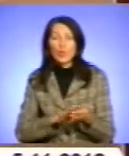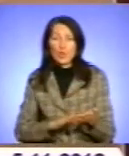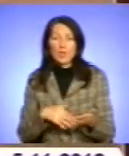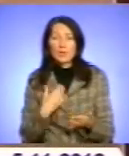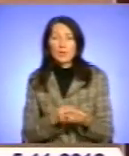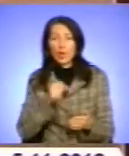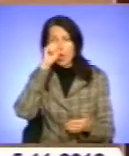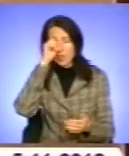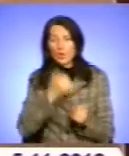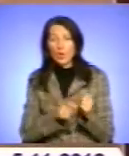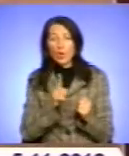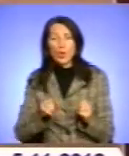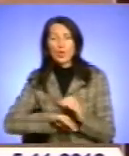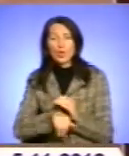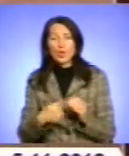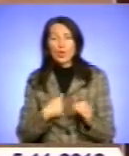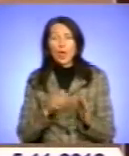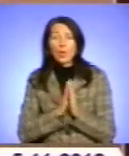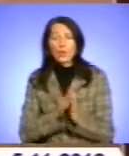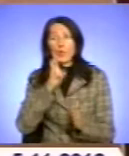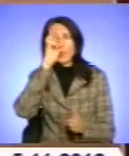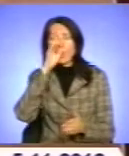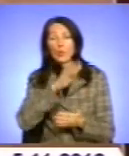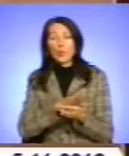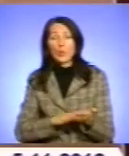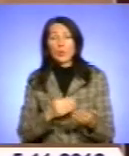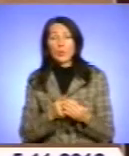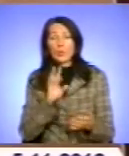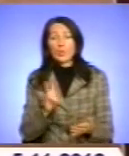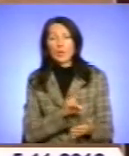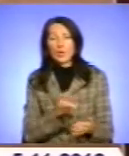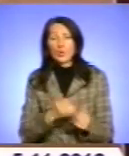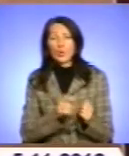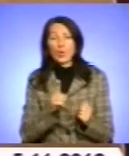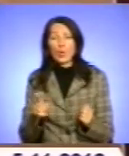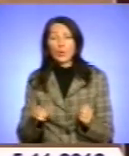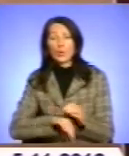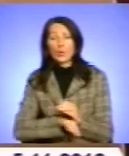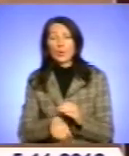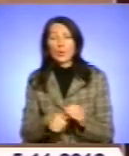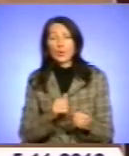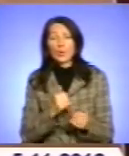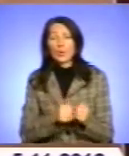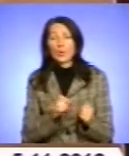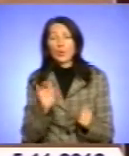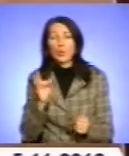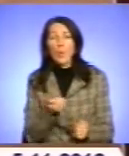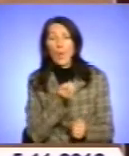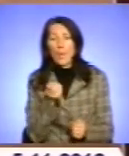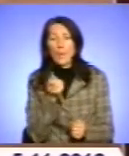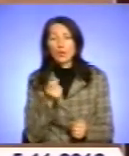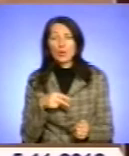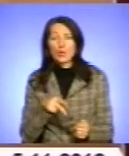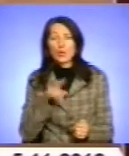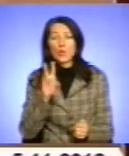яку я чинив, я просив Бога пробачення перед церквою. За кожну крадіжку, за кожну мелочь я йшов в церкву і просив Бога